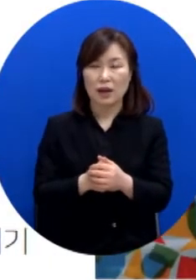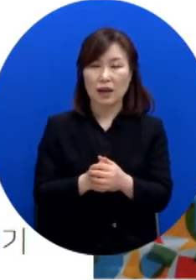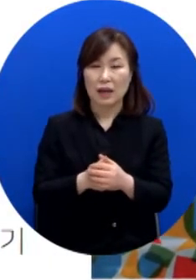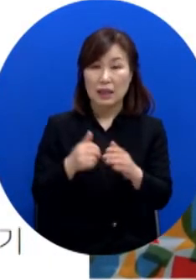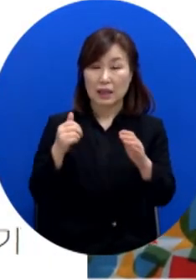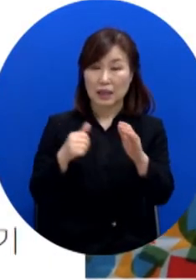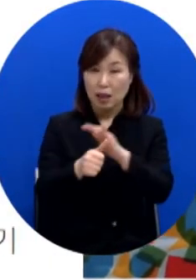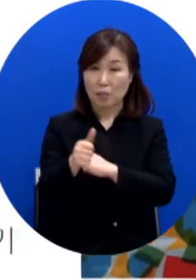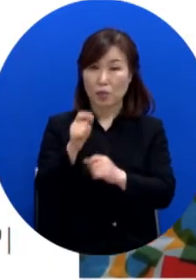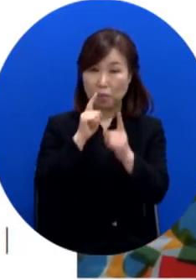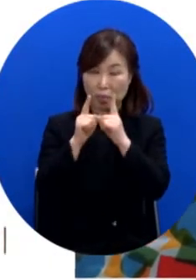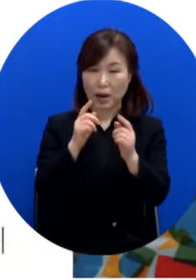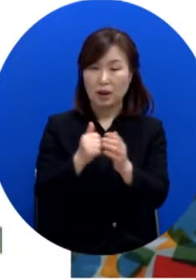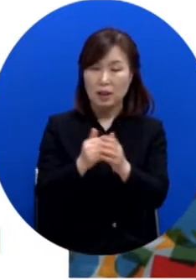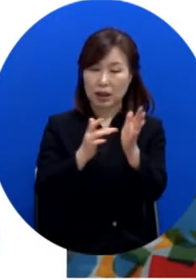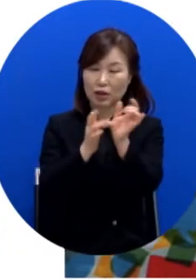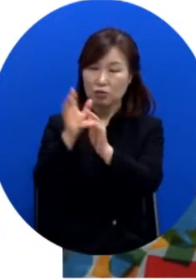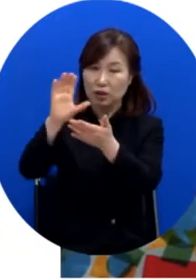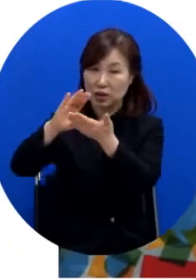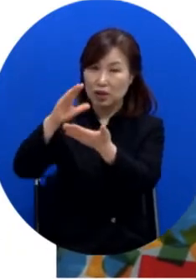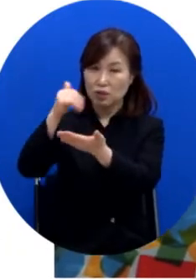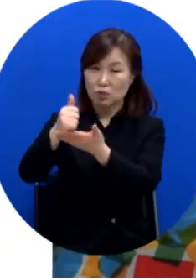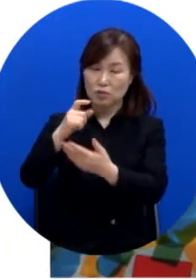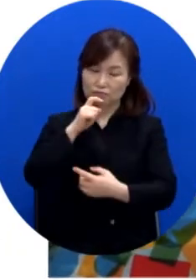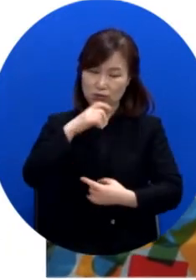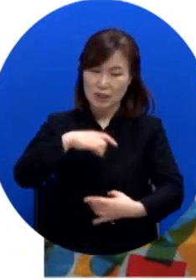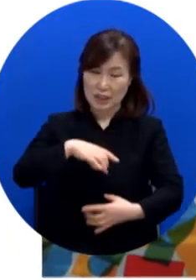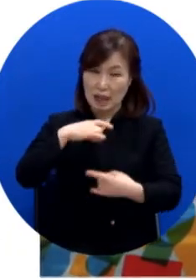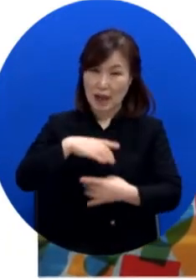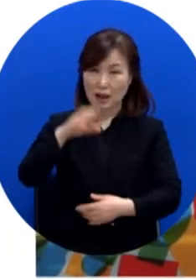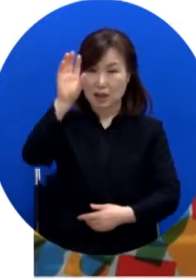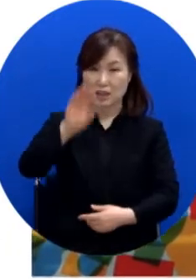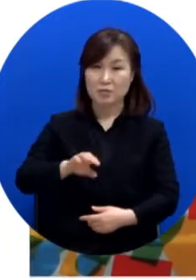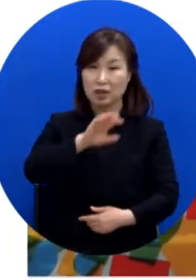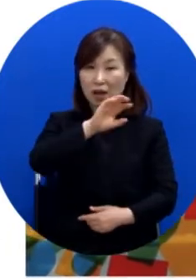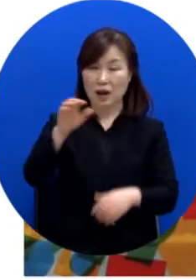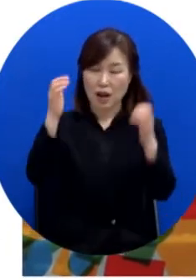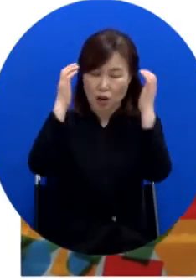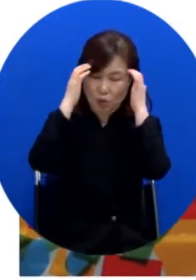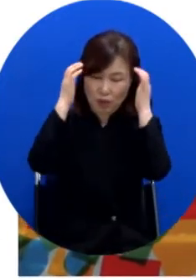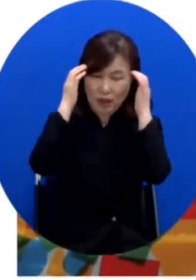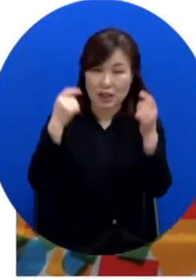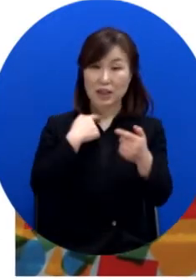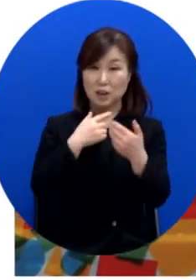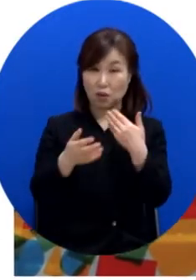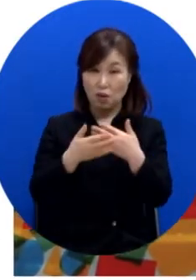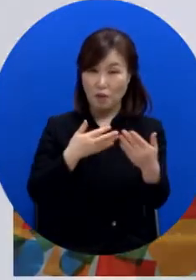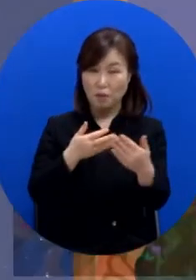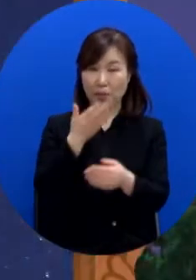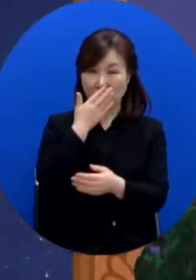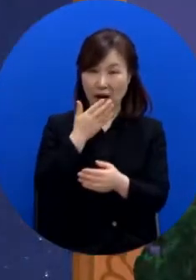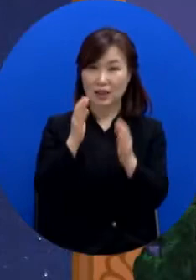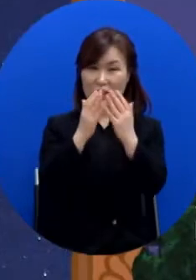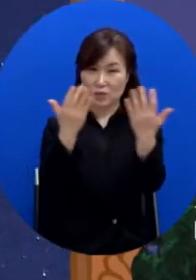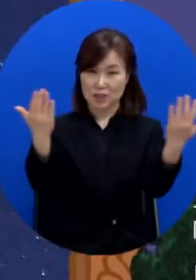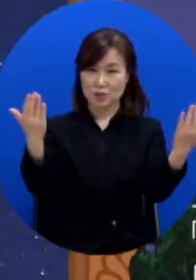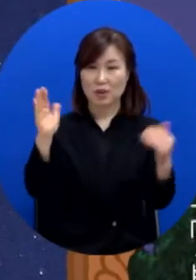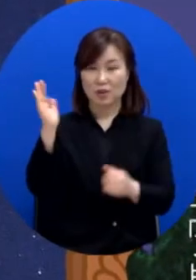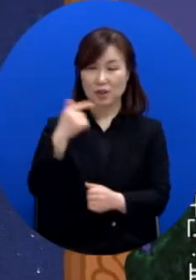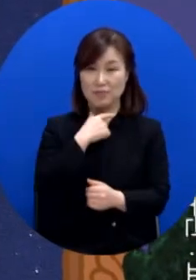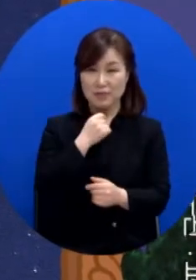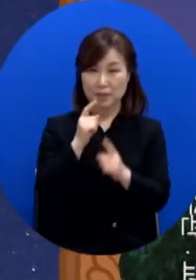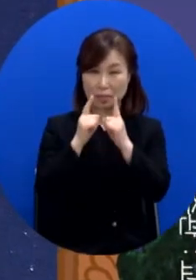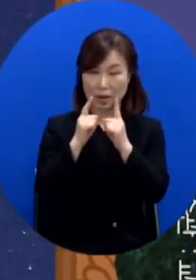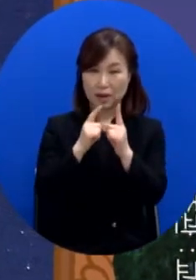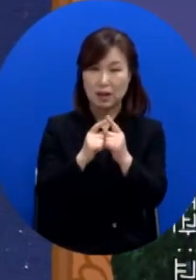많은 사람이 예수 그리스도를 목사가 고 십자가 고난의 의미를 크게 경험하는 전시회가 되길 바란다 고 전했습니다